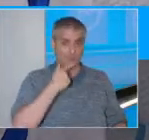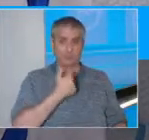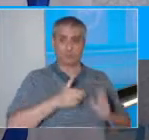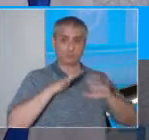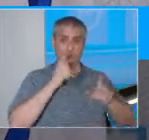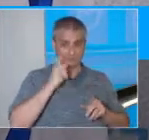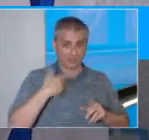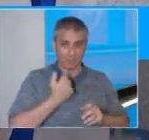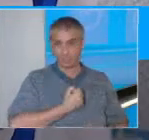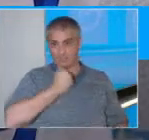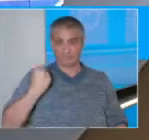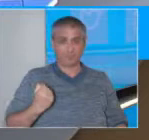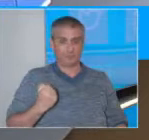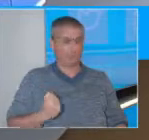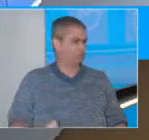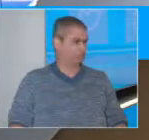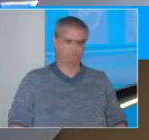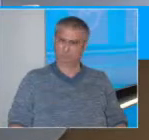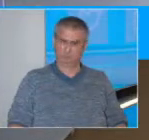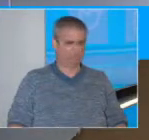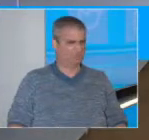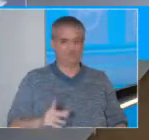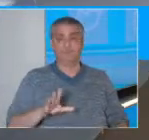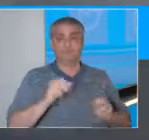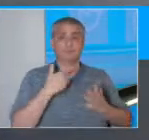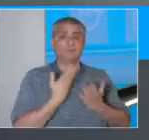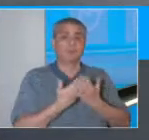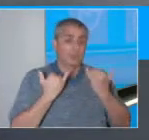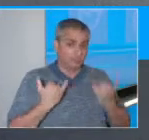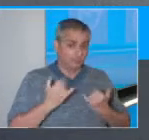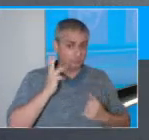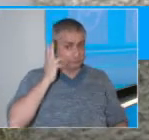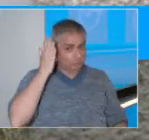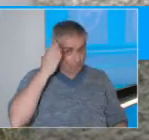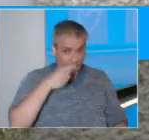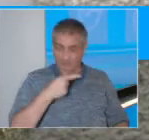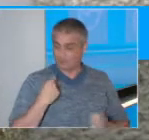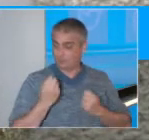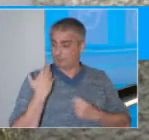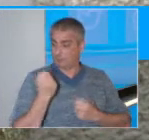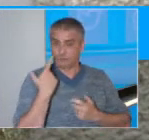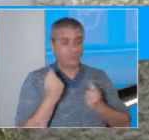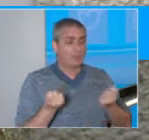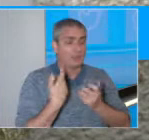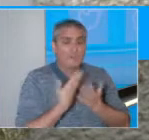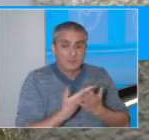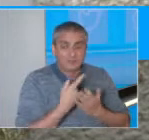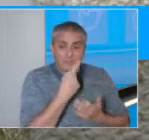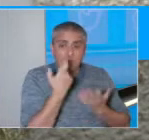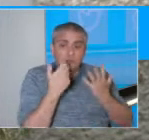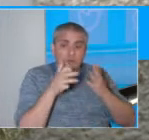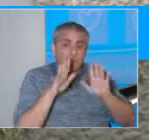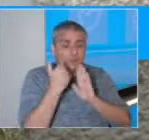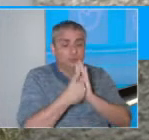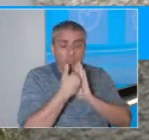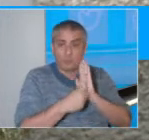ממשלה צריך להיות מימין? לא, ממש לא. אם תיקח את המצע היום של יש עתיד, פרסמנו בשבוע שעבר את המצע בין 179